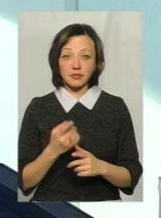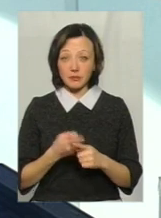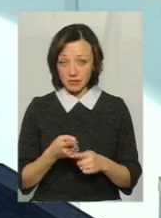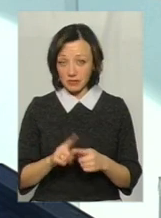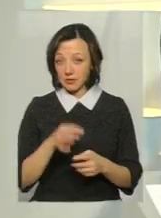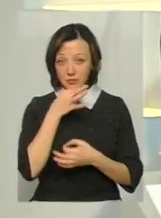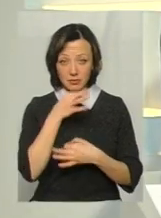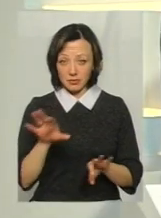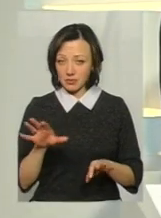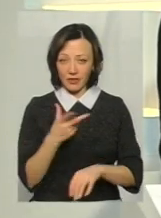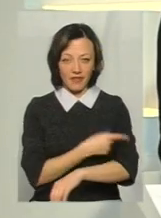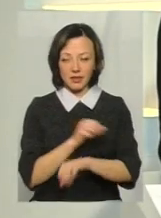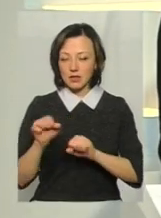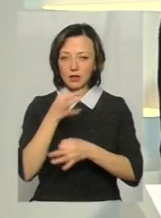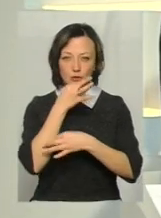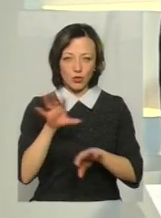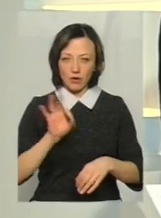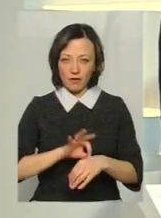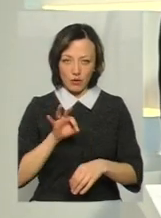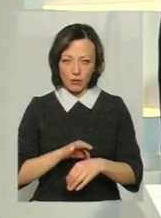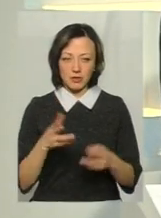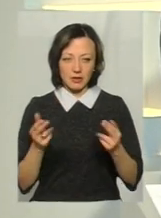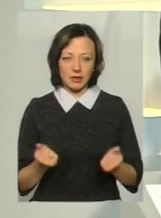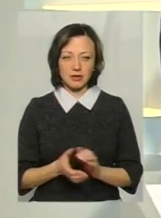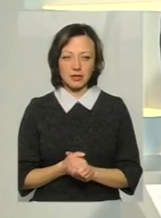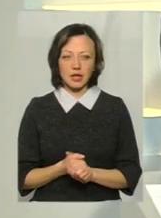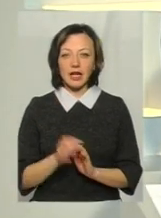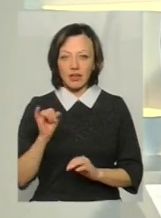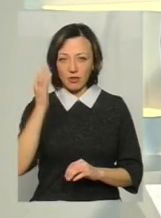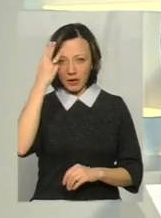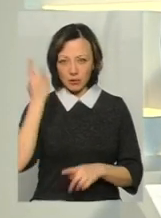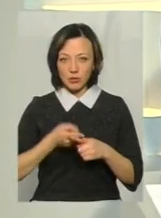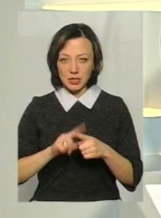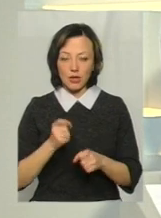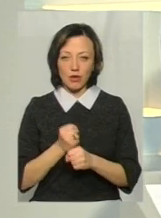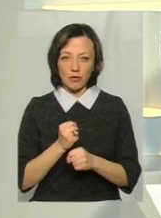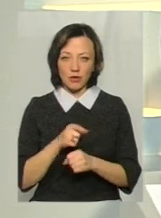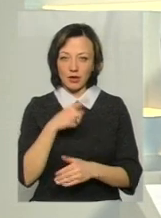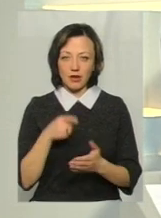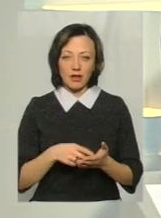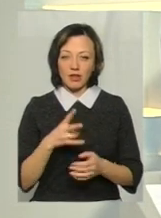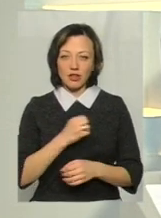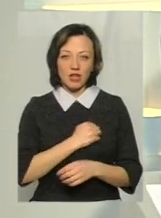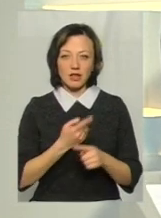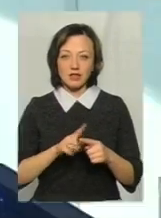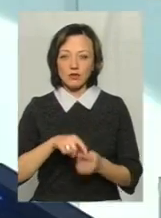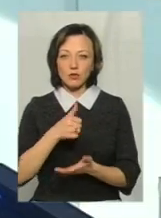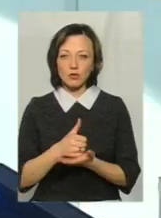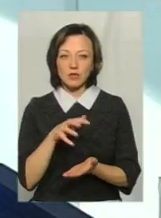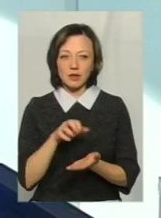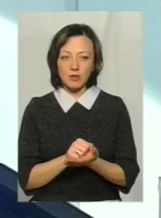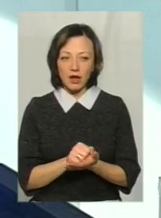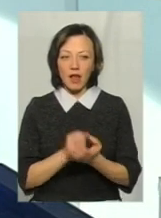стосується будь-якої вакцини, будь-якої вакцини, хвороби, так? Тобто і в Хмельницькому це роблять? На жаль, в основному це цим займається.